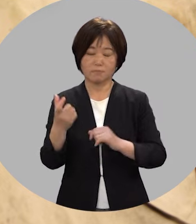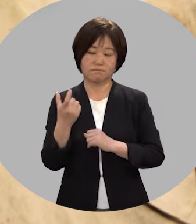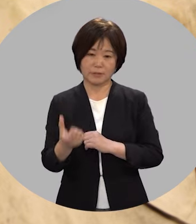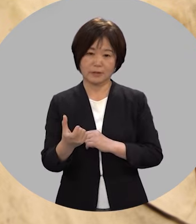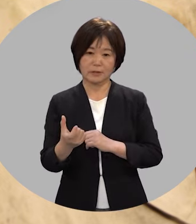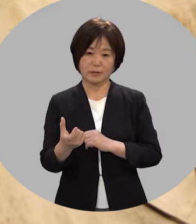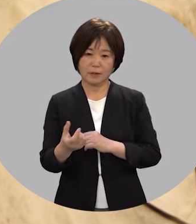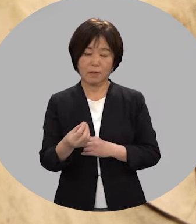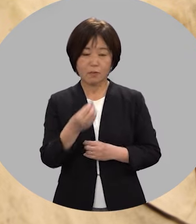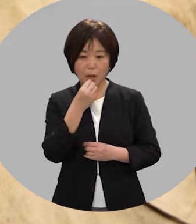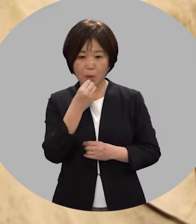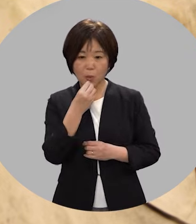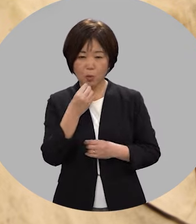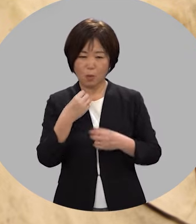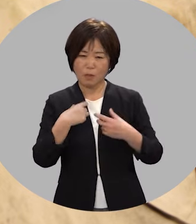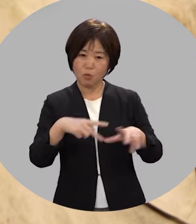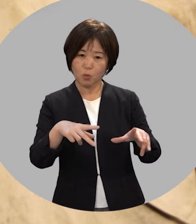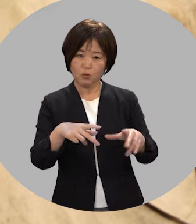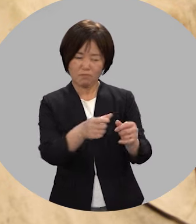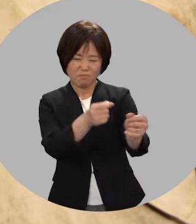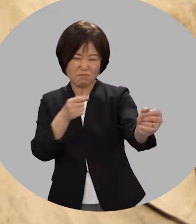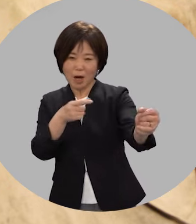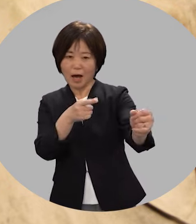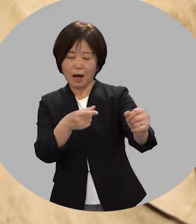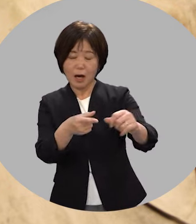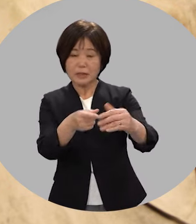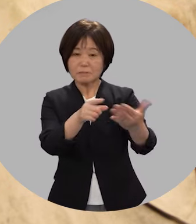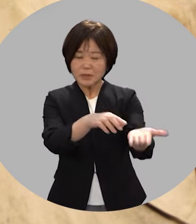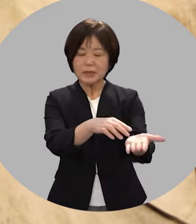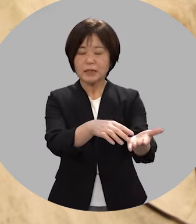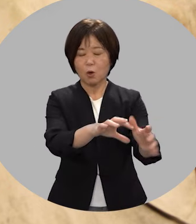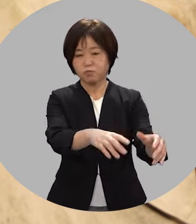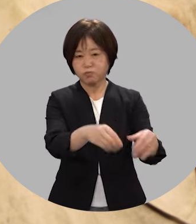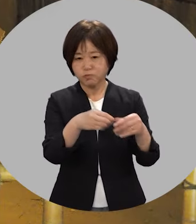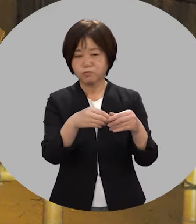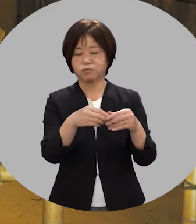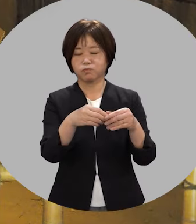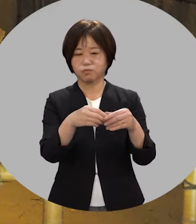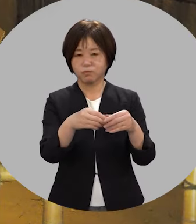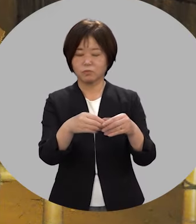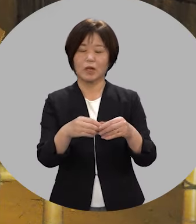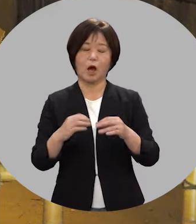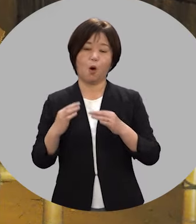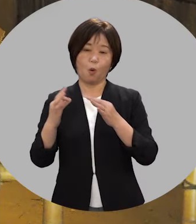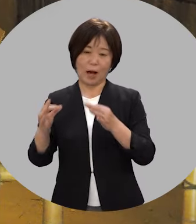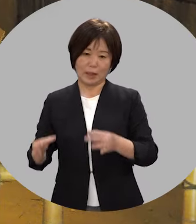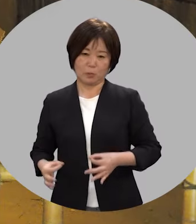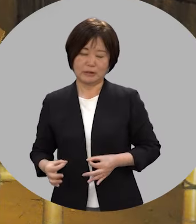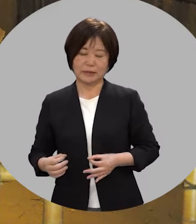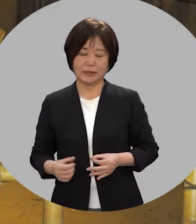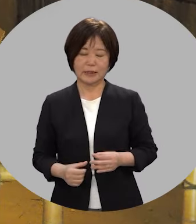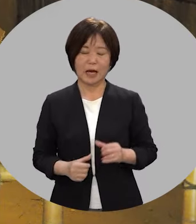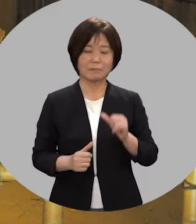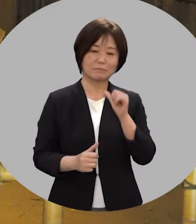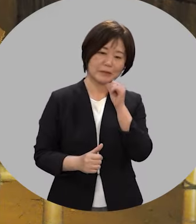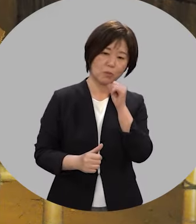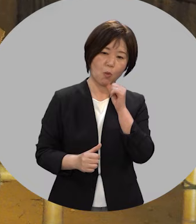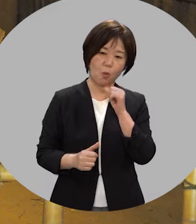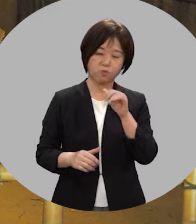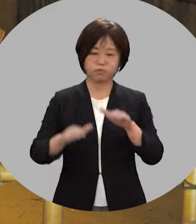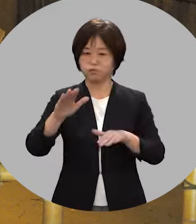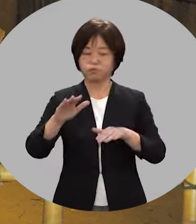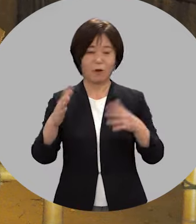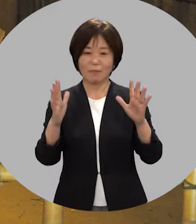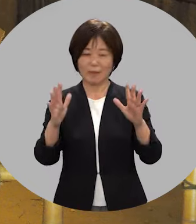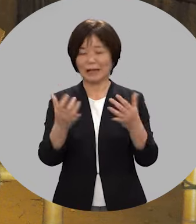かは動物を狩猟すること、そのため少人数での生活様式になってまして、さらに身分差のない社会